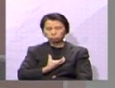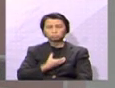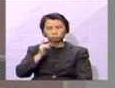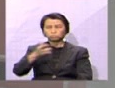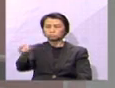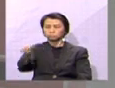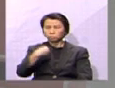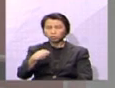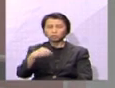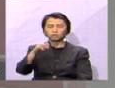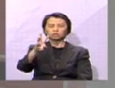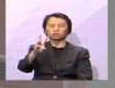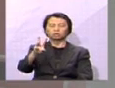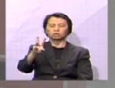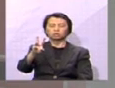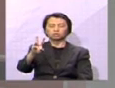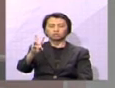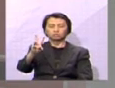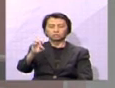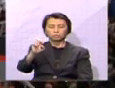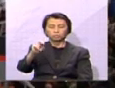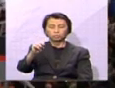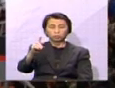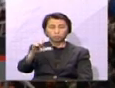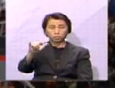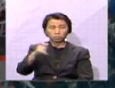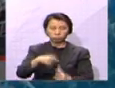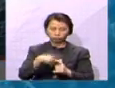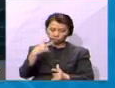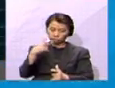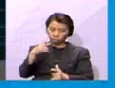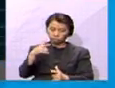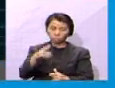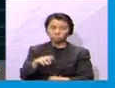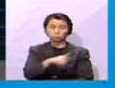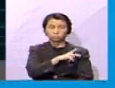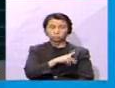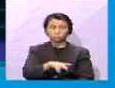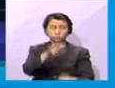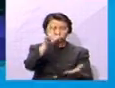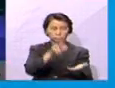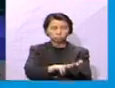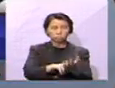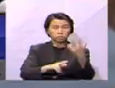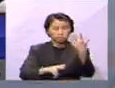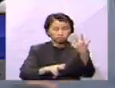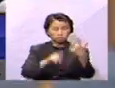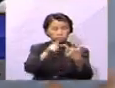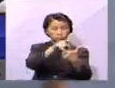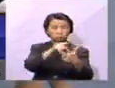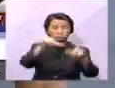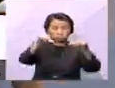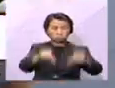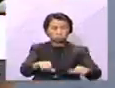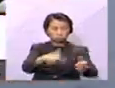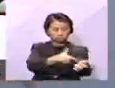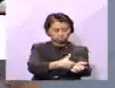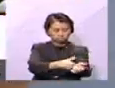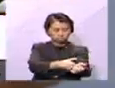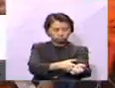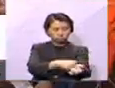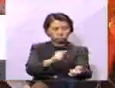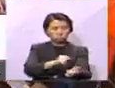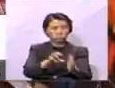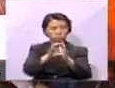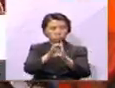dipulangkan Wendy disember lalu persekutuan C cgf mengumumkan tiga atlet disahkan gagal ujian doping dan